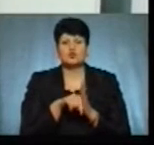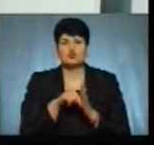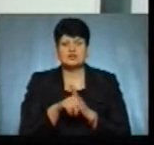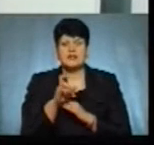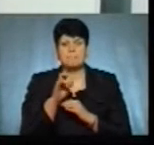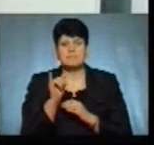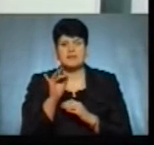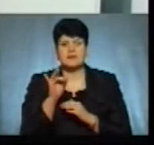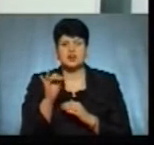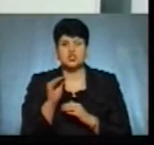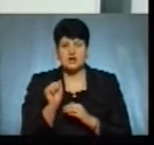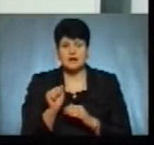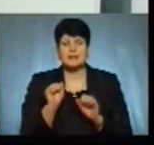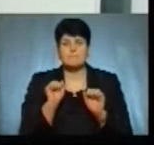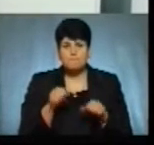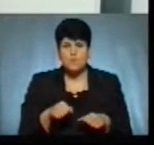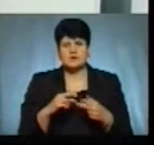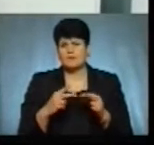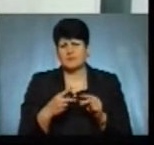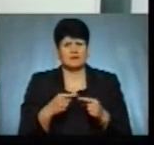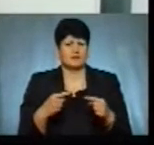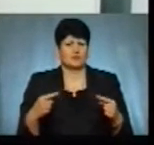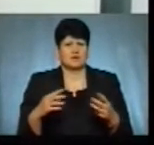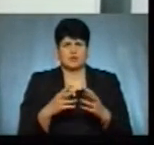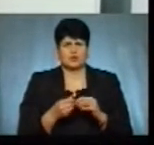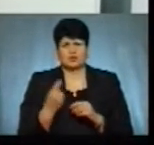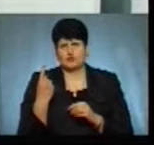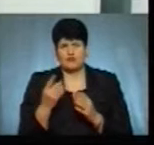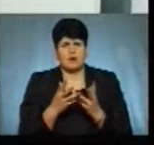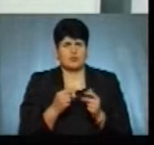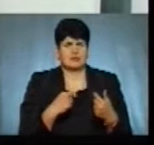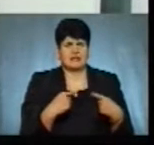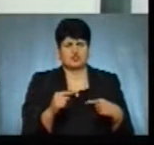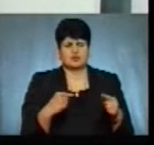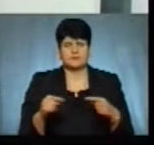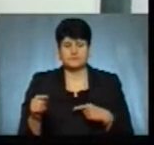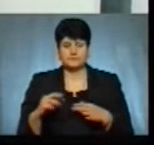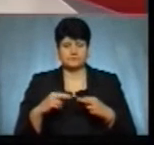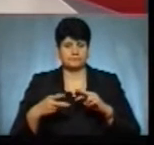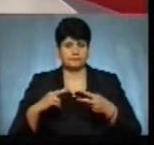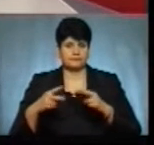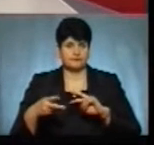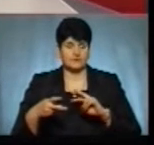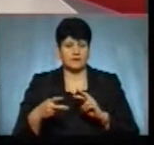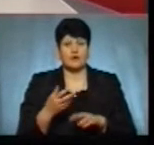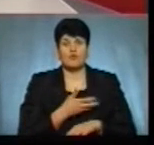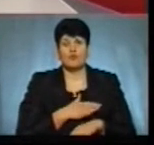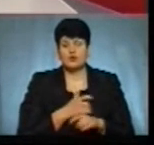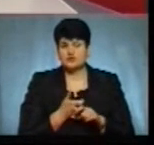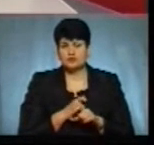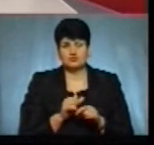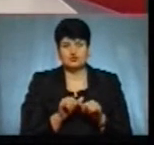біржа, де можна обміняти будь-які суми досить таки швидко з одного рахунку на інший. Крім того, в Польщі доволі розвинуті так